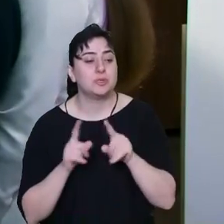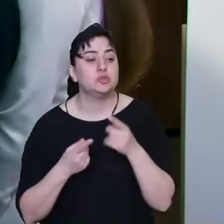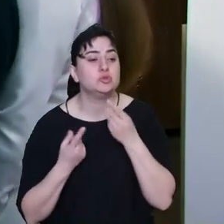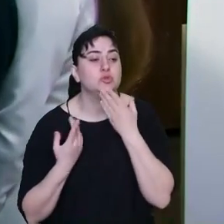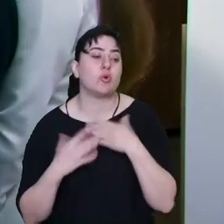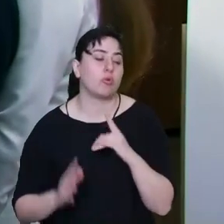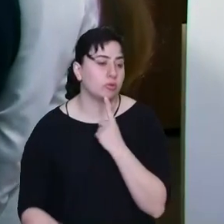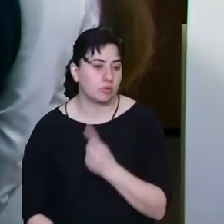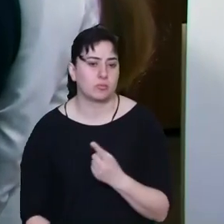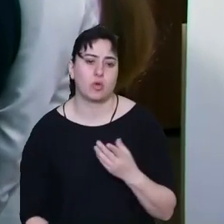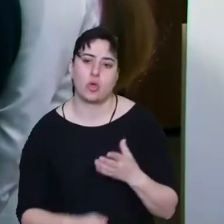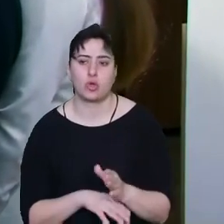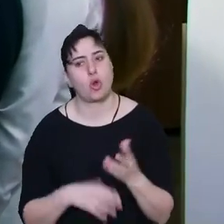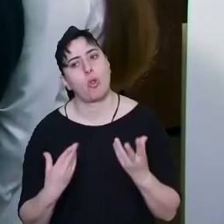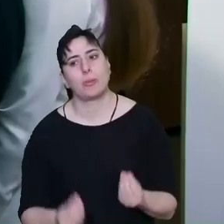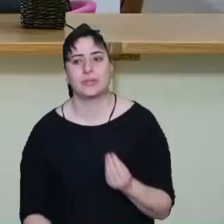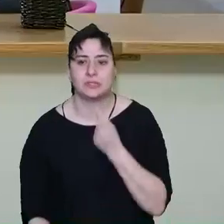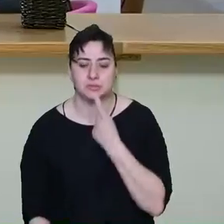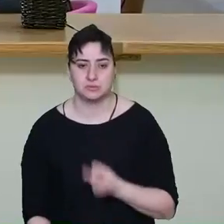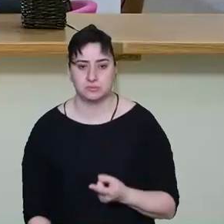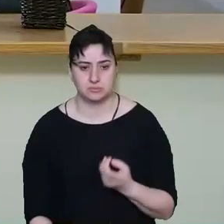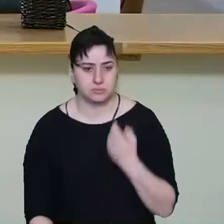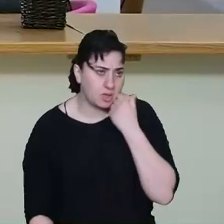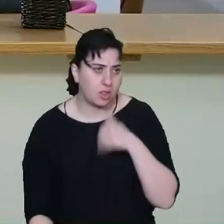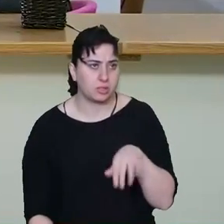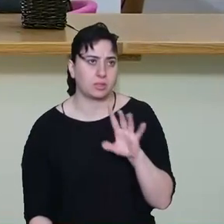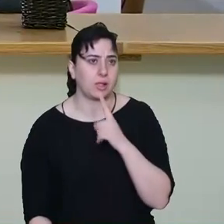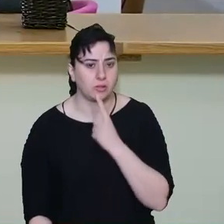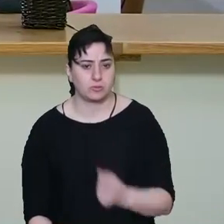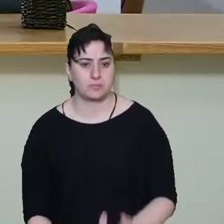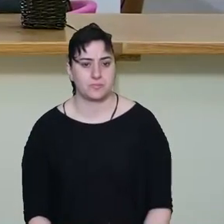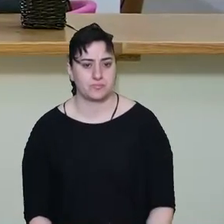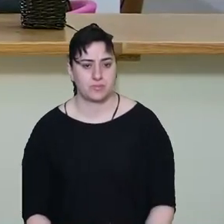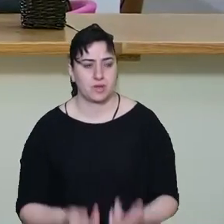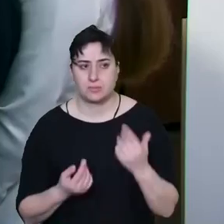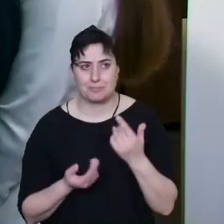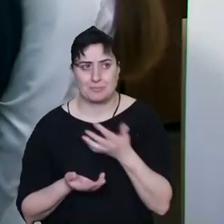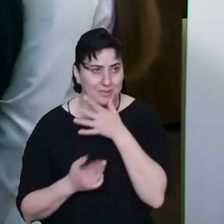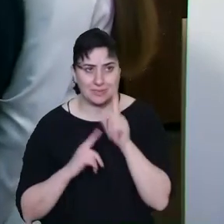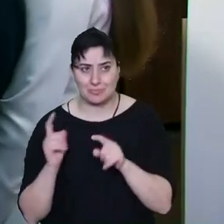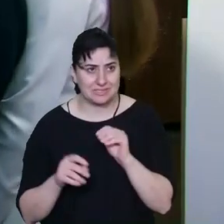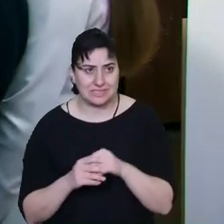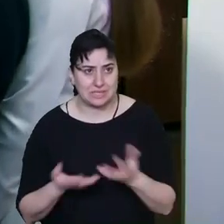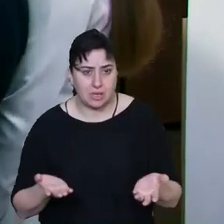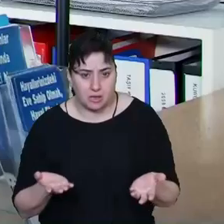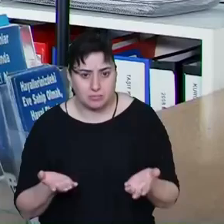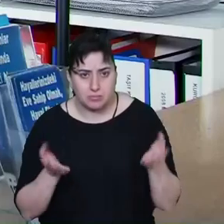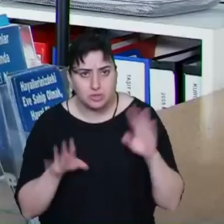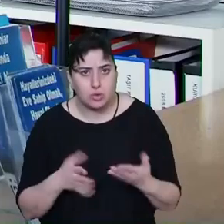sormayacaksınız. Doğru olabilir diyor. Yalan değil diyor ya. Bilmeceden sonra ne soracağım? Son nokta